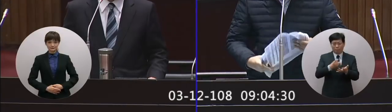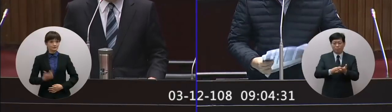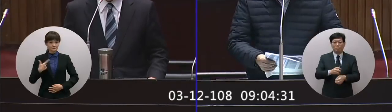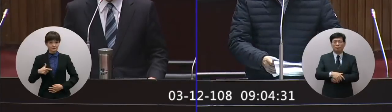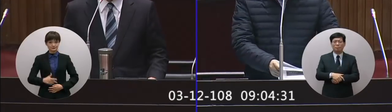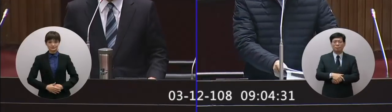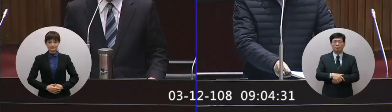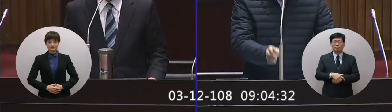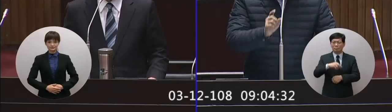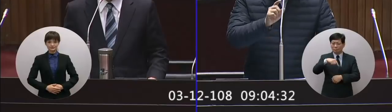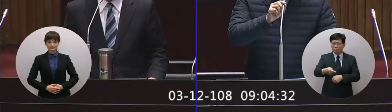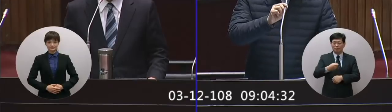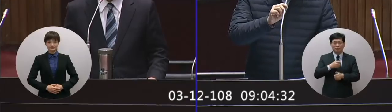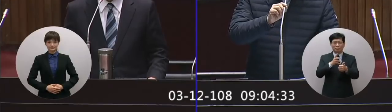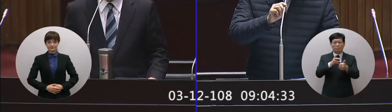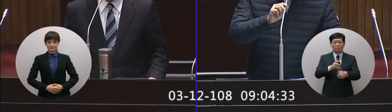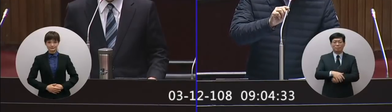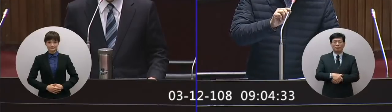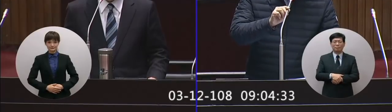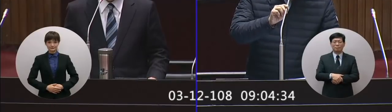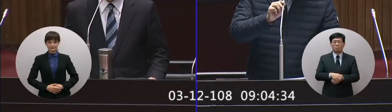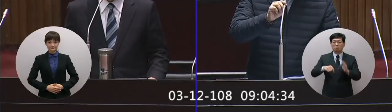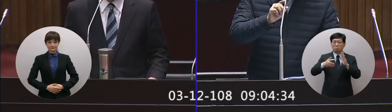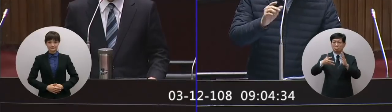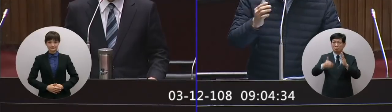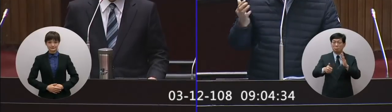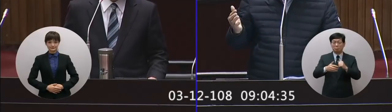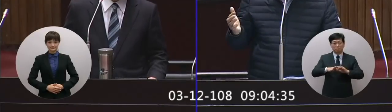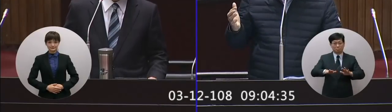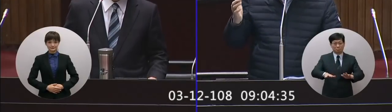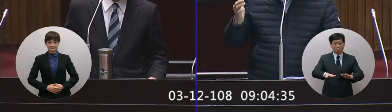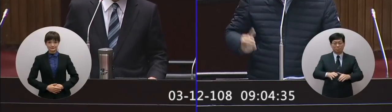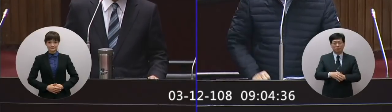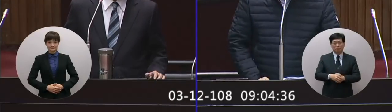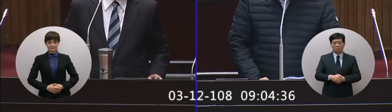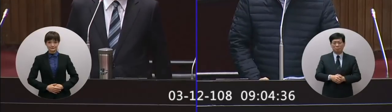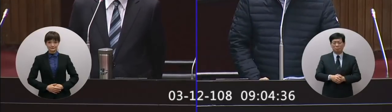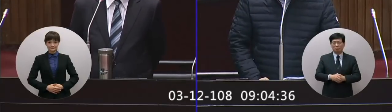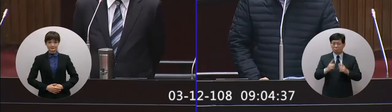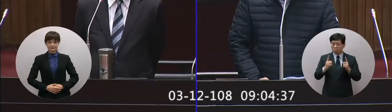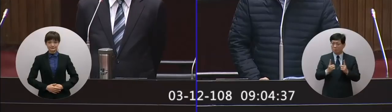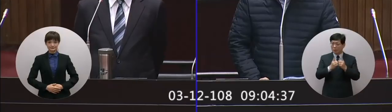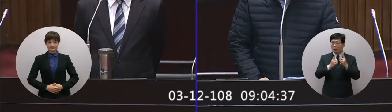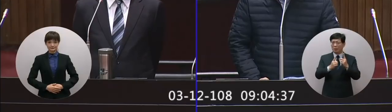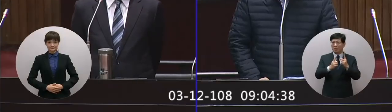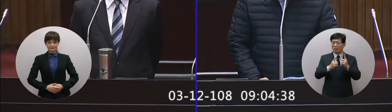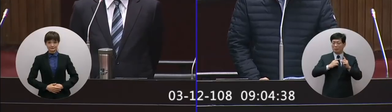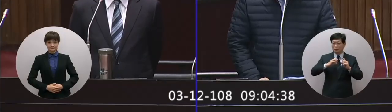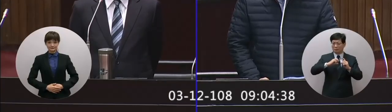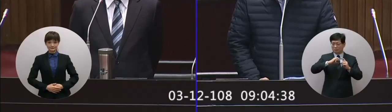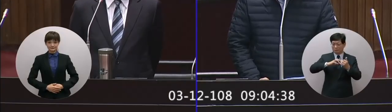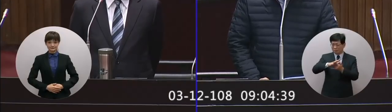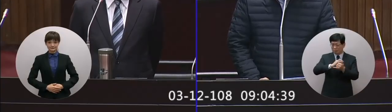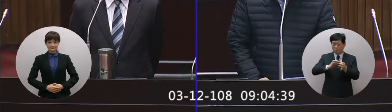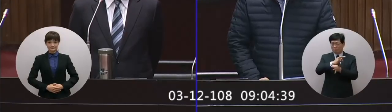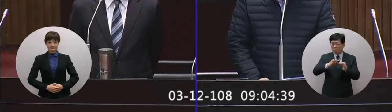着跟院长讨教个问题，院长，现在面临的整个国内的经